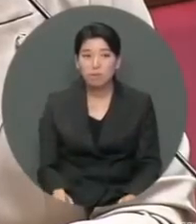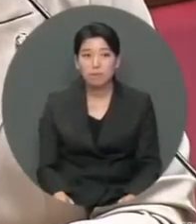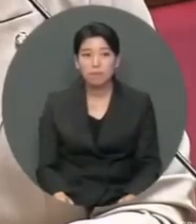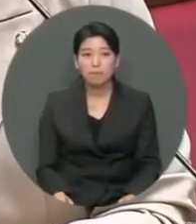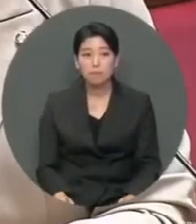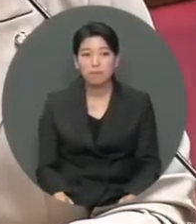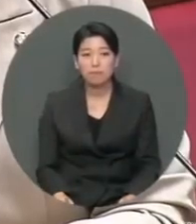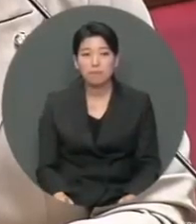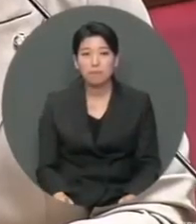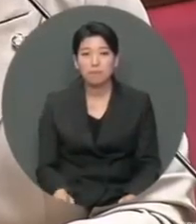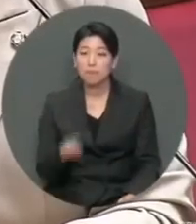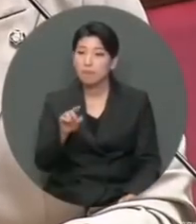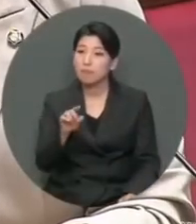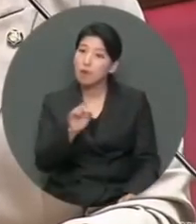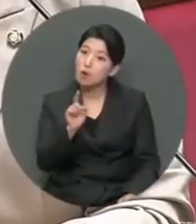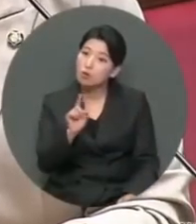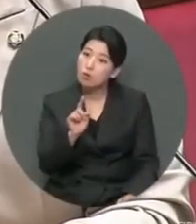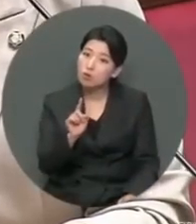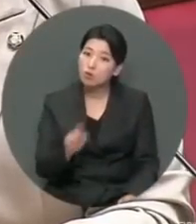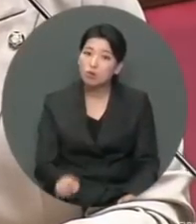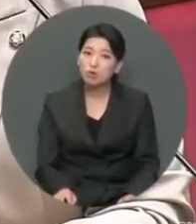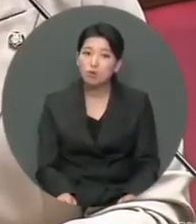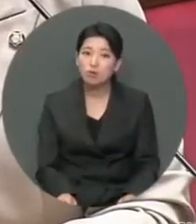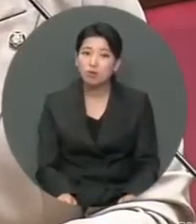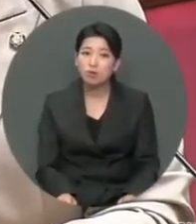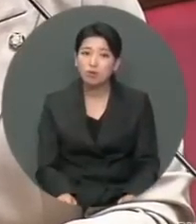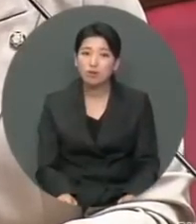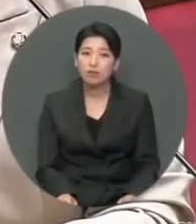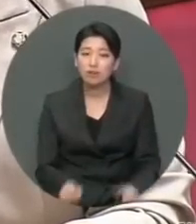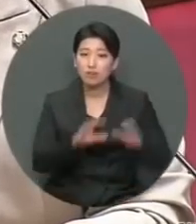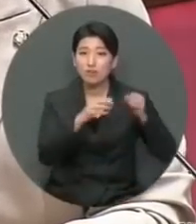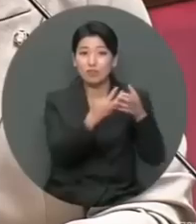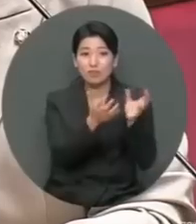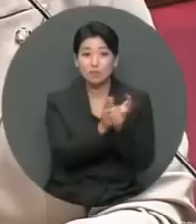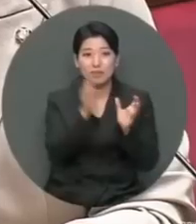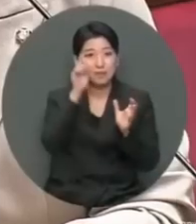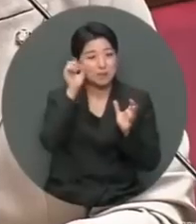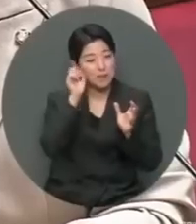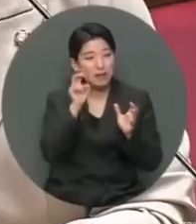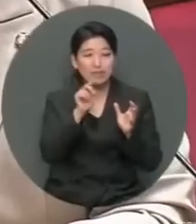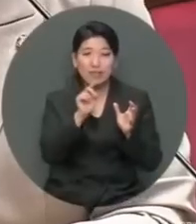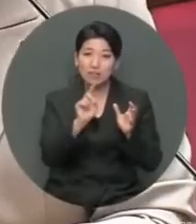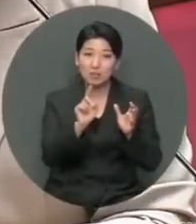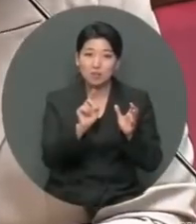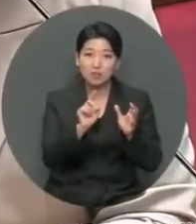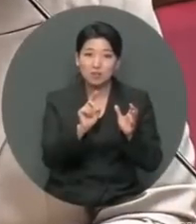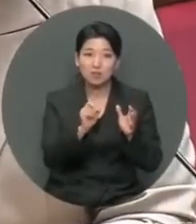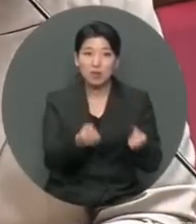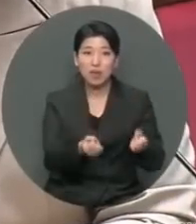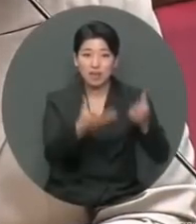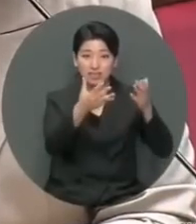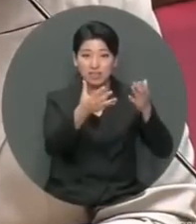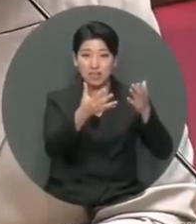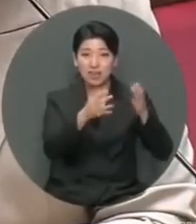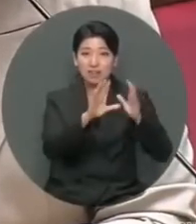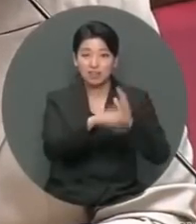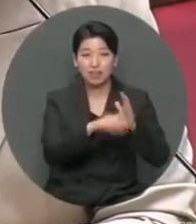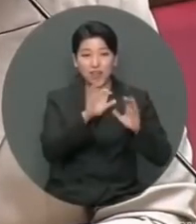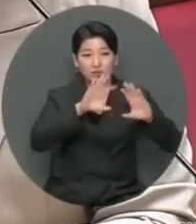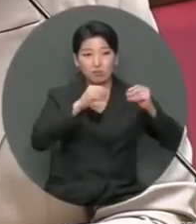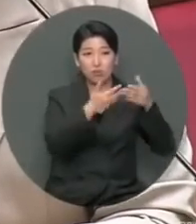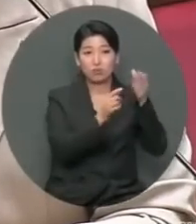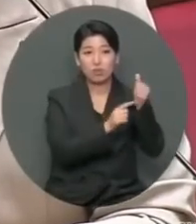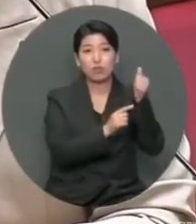말씀하시는 건가요? 그 세미준 그 세미나에서 그럼 제가 모르는 내용 같습니다. 네, 그래서 제가 슬라이드에 좀